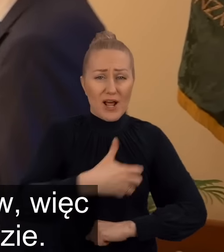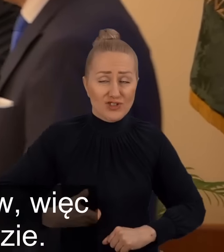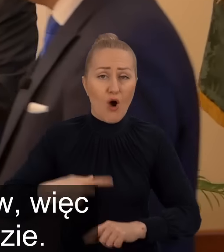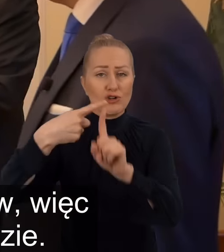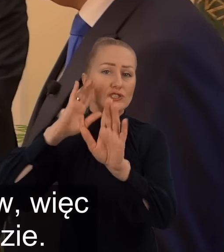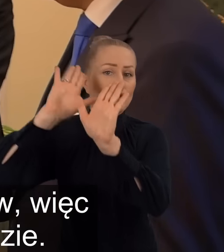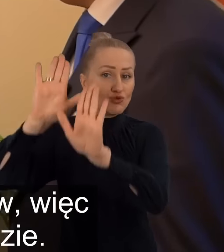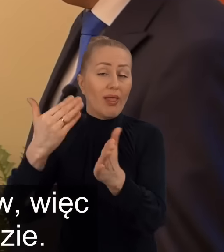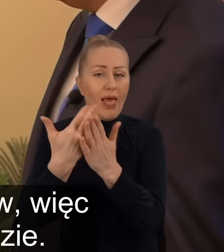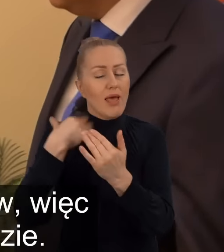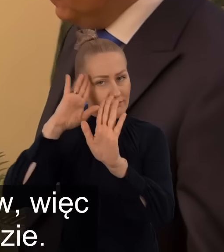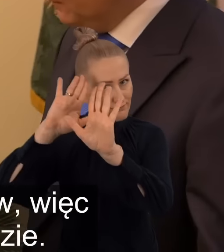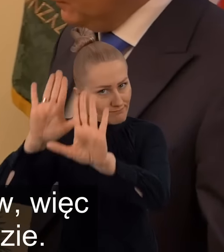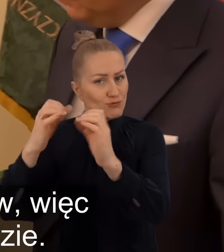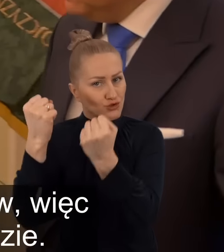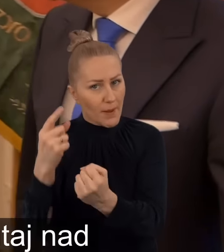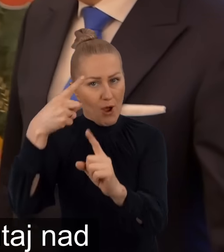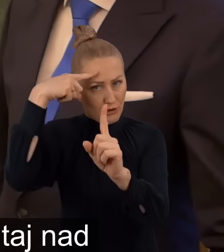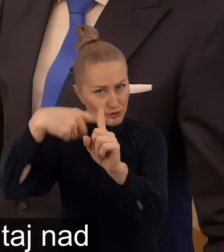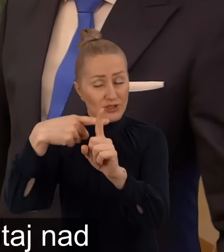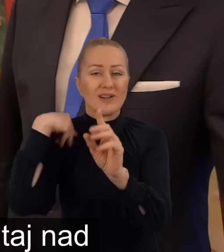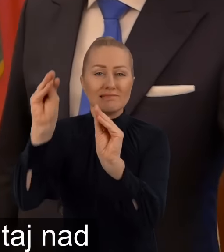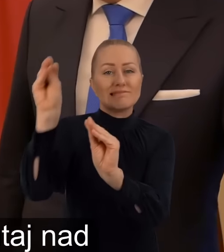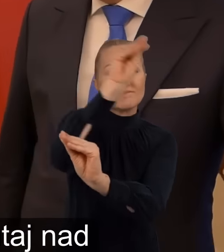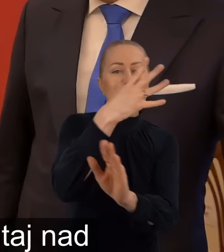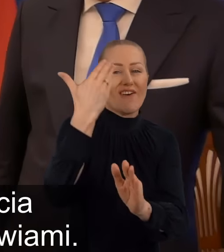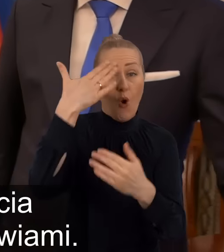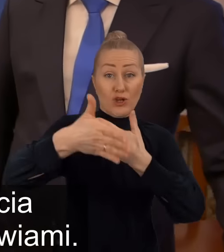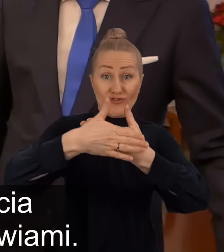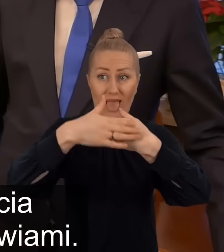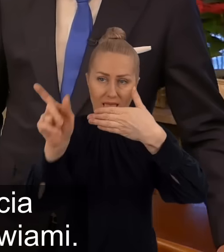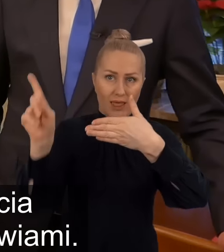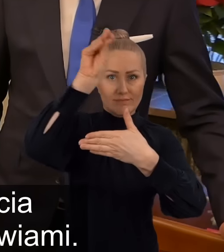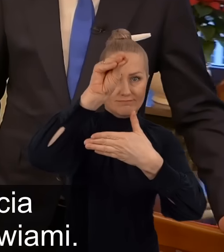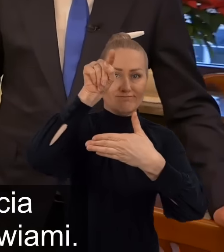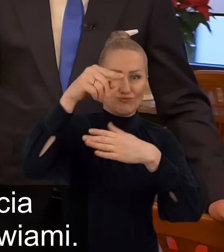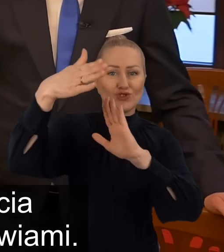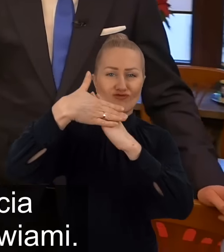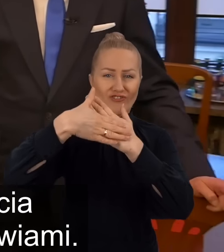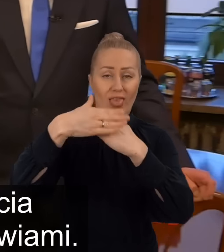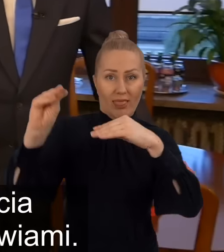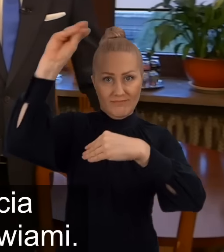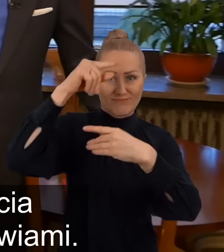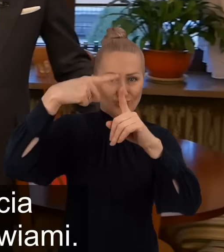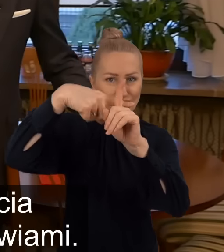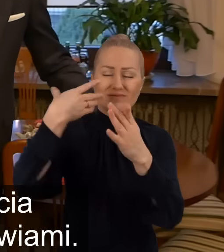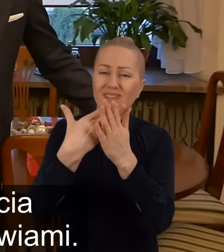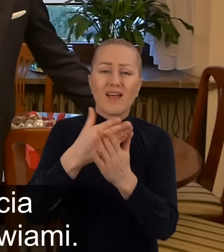ja hołduję tej zasadzie, ten krzyż najwyżej przeniesiemy tutaj nad drzwiami, bo zawsze moja babcia mówiła, że krzyż musi być nad